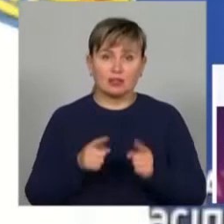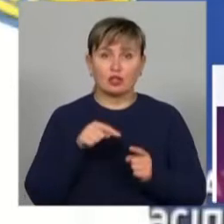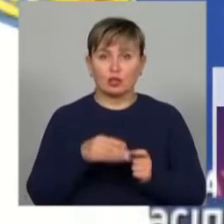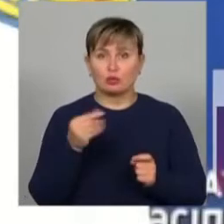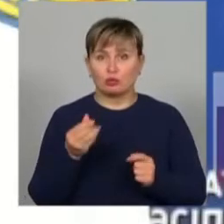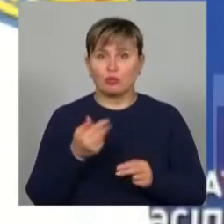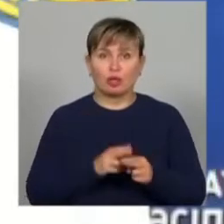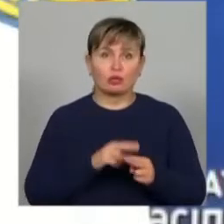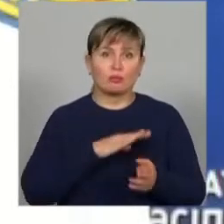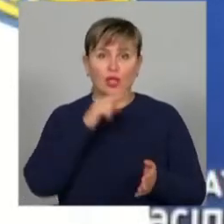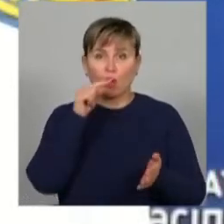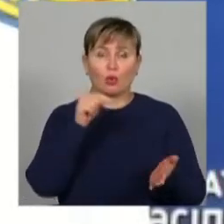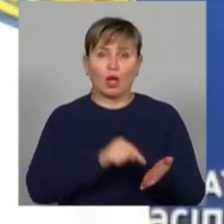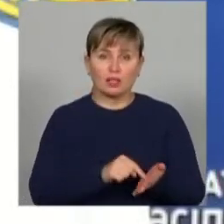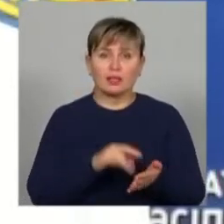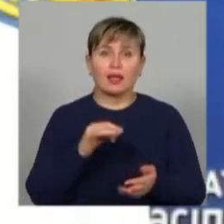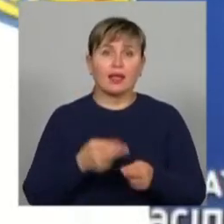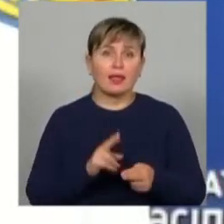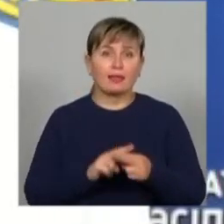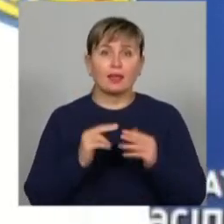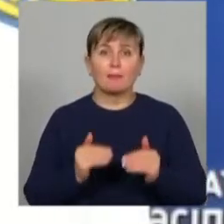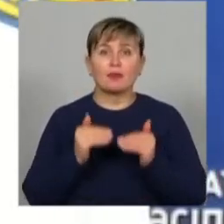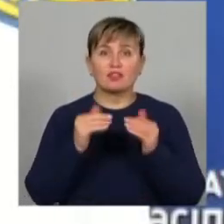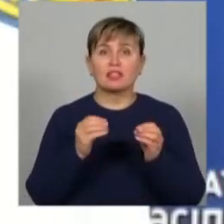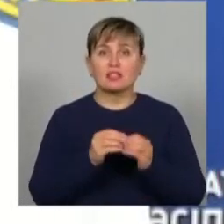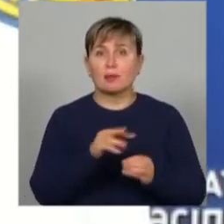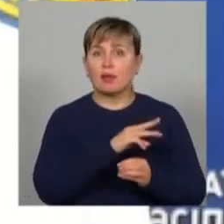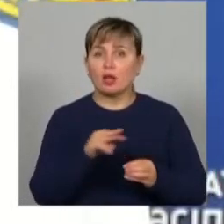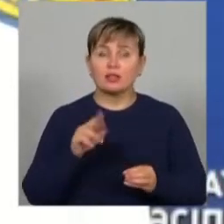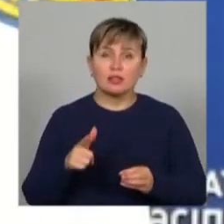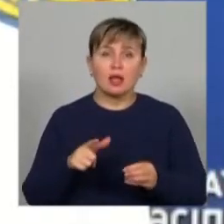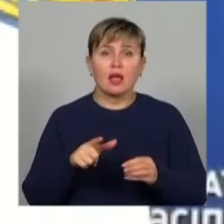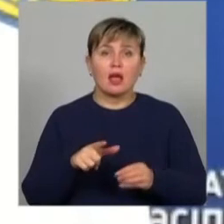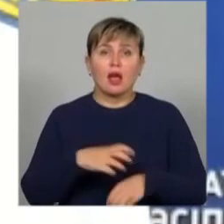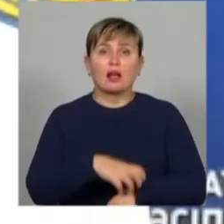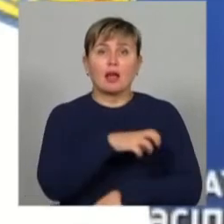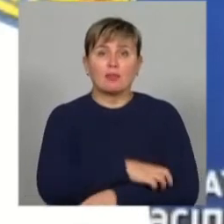которая была указана в ущербе, и это не превышает 10 миллионов тенге, то комиссия